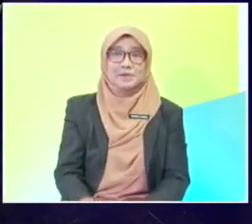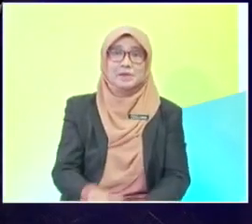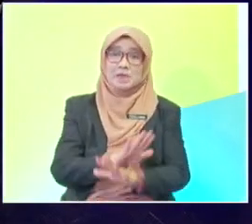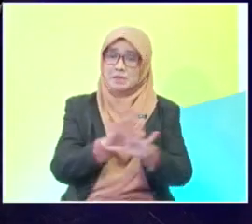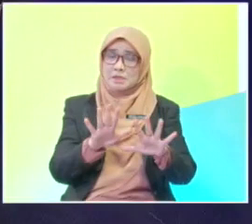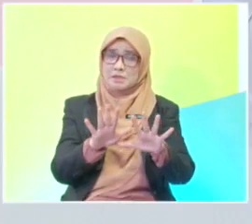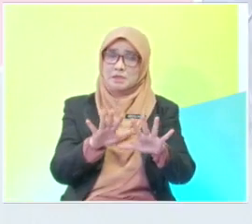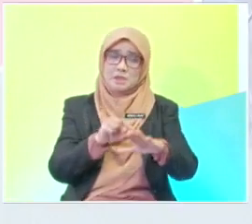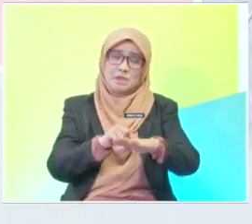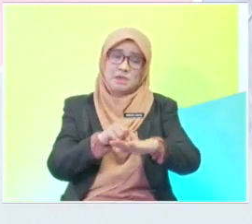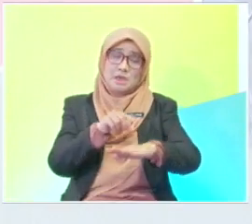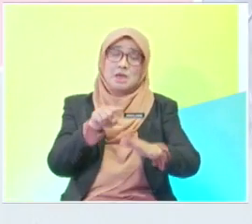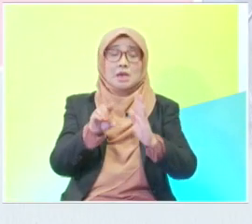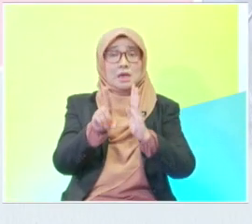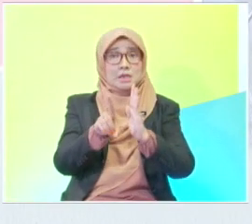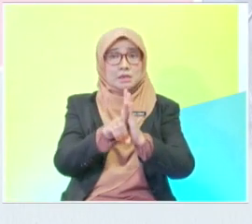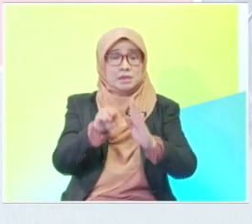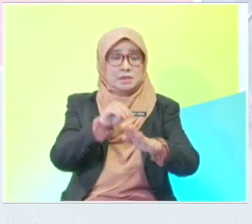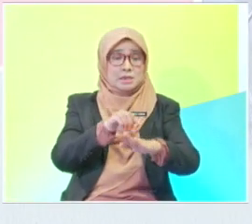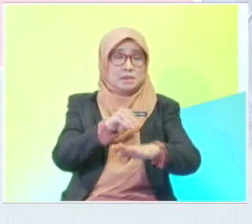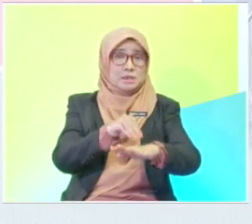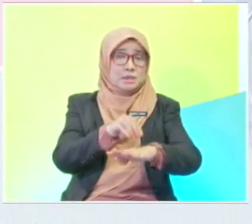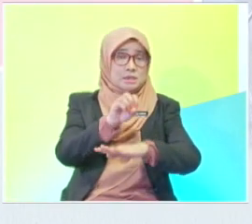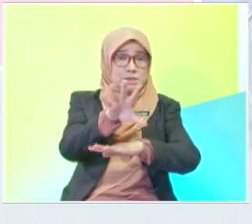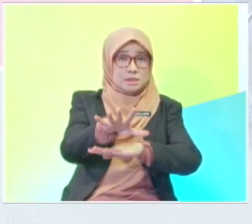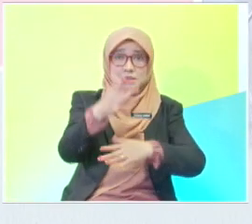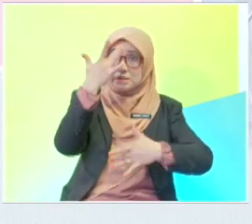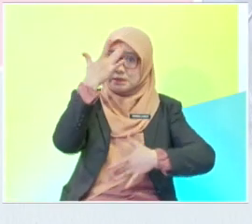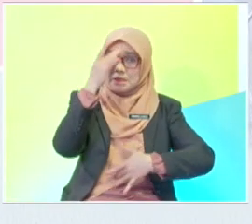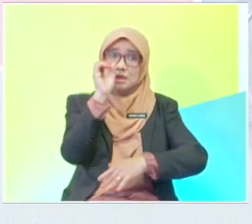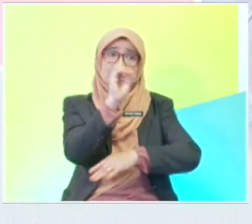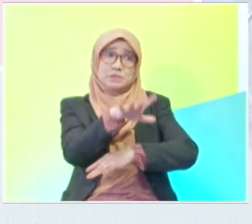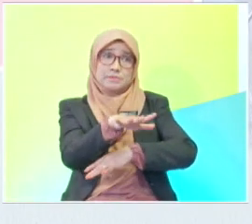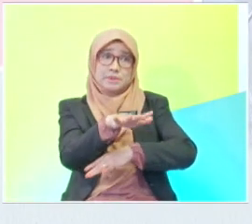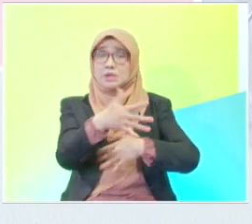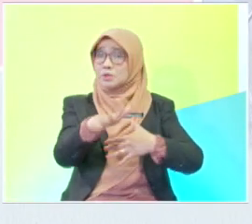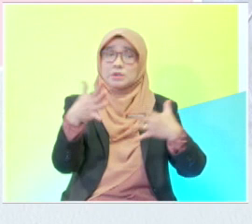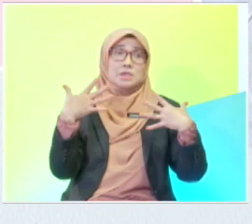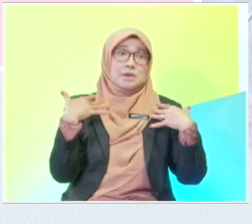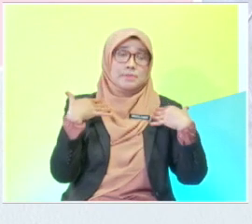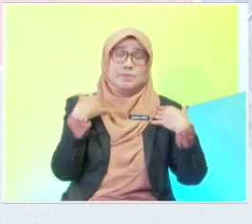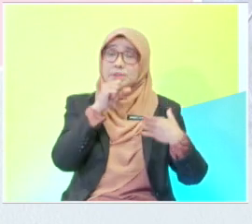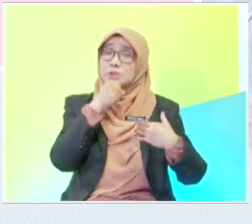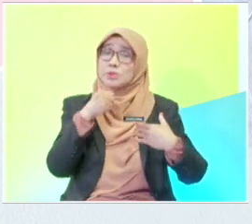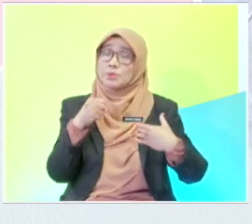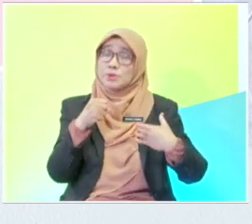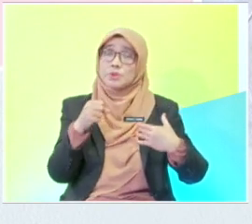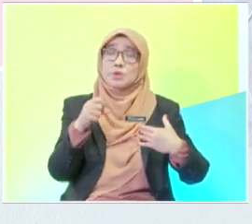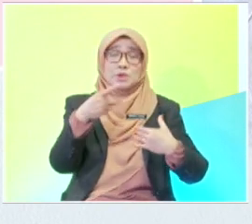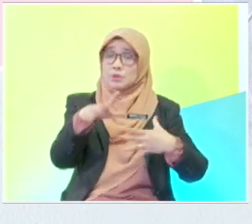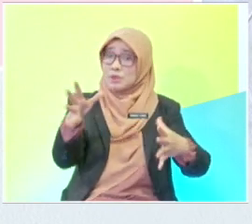lagi dijangkiti penyakit campak kerana pernah dijangkiti penyakit itu semasa umurnya 7 tahun. Jangkitan, dia